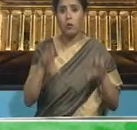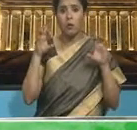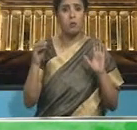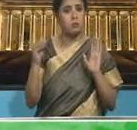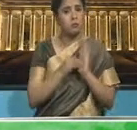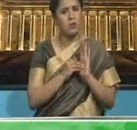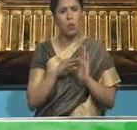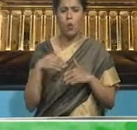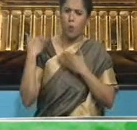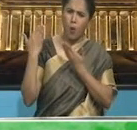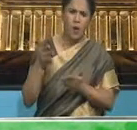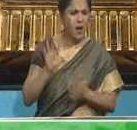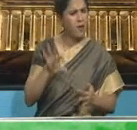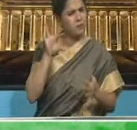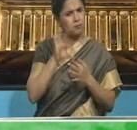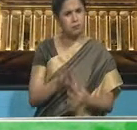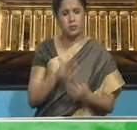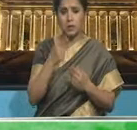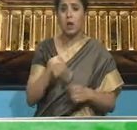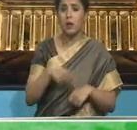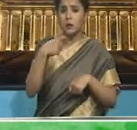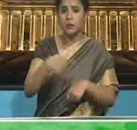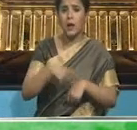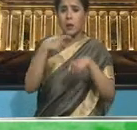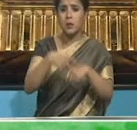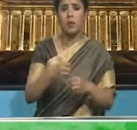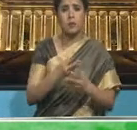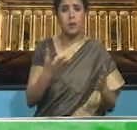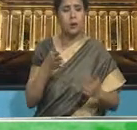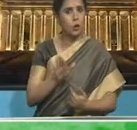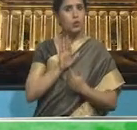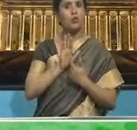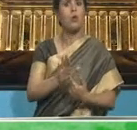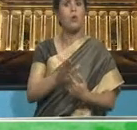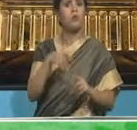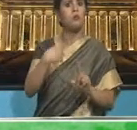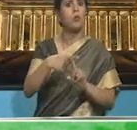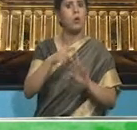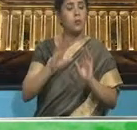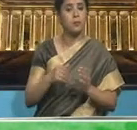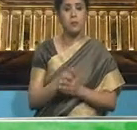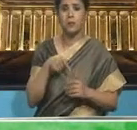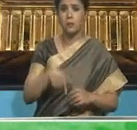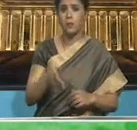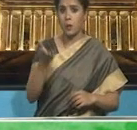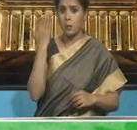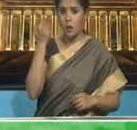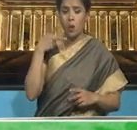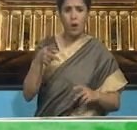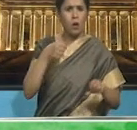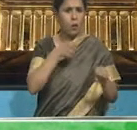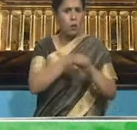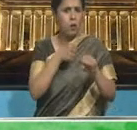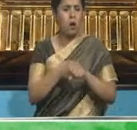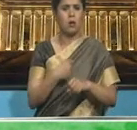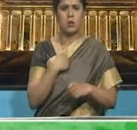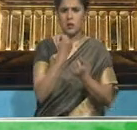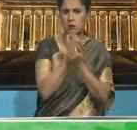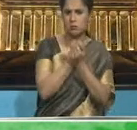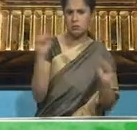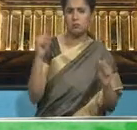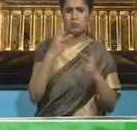है और समय की कसौटी पर खरा उतरा है। स्वतंत्रता संग्राम के आदर्शों के